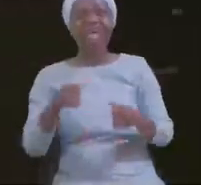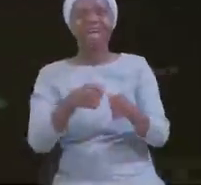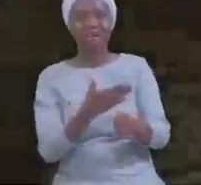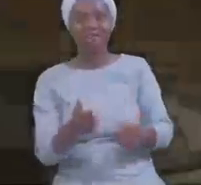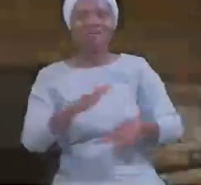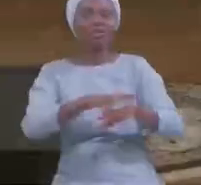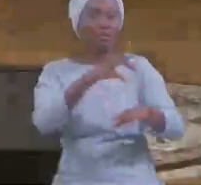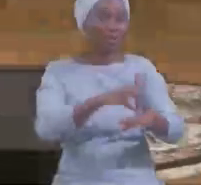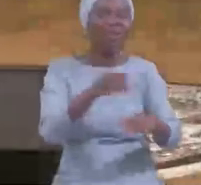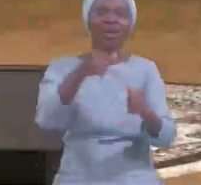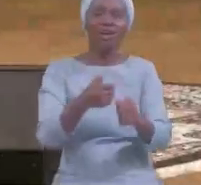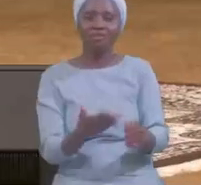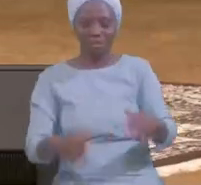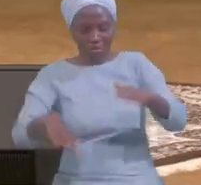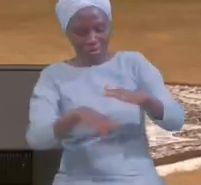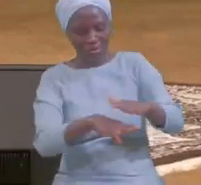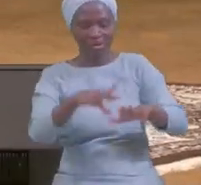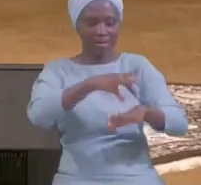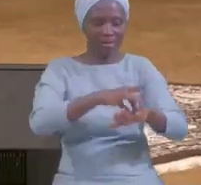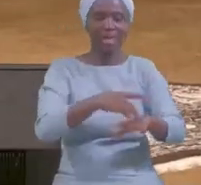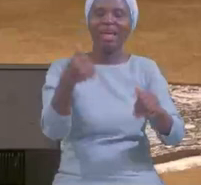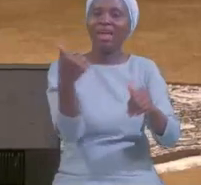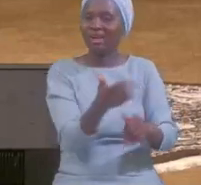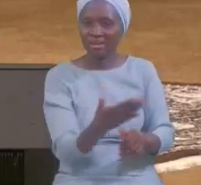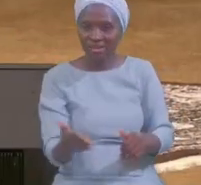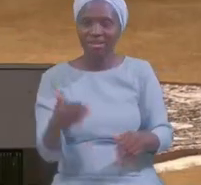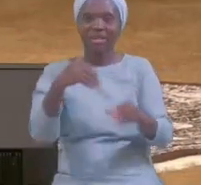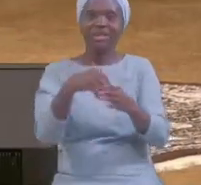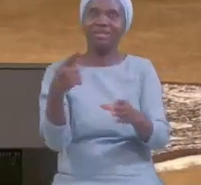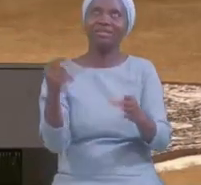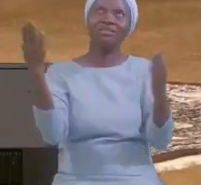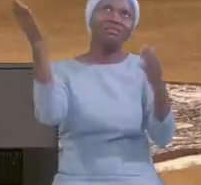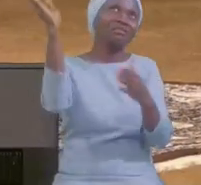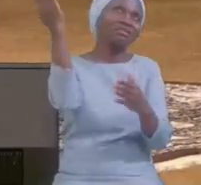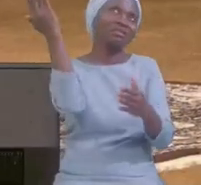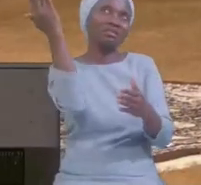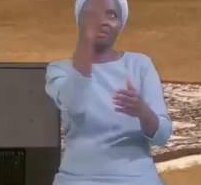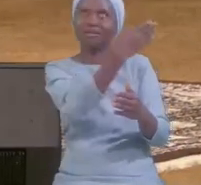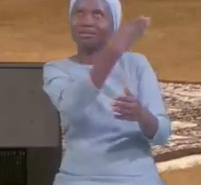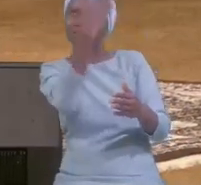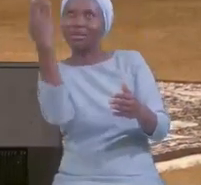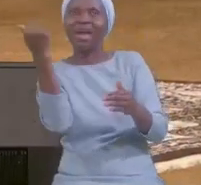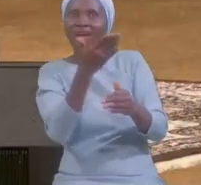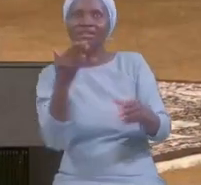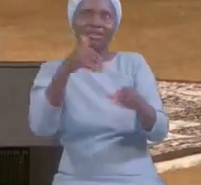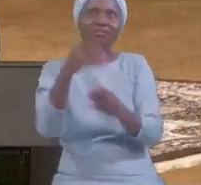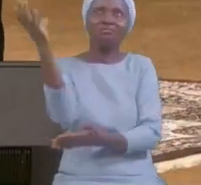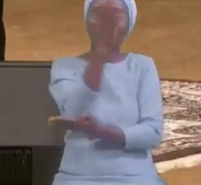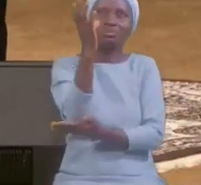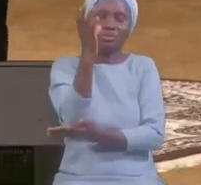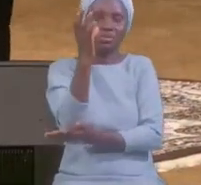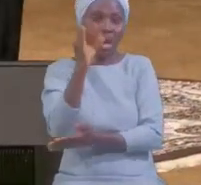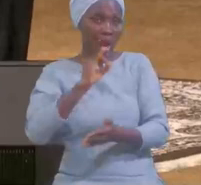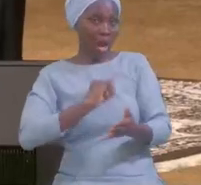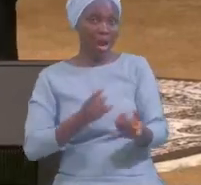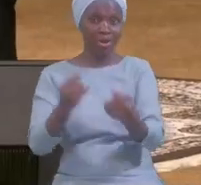choses sous la terre, quelle que soit la chose dans les airs, la chose dans la brousse, dans la forêt, je viens au Dieu qui